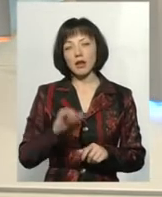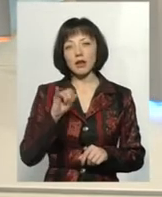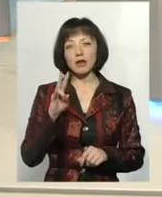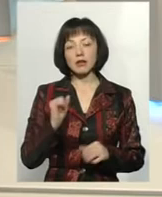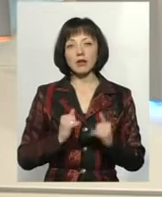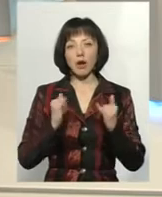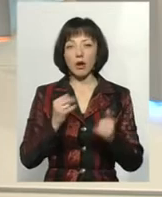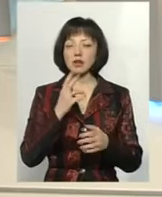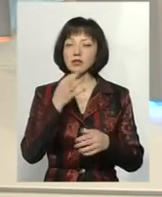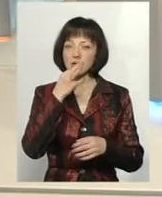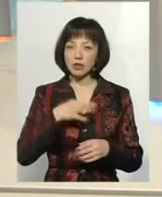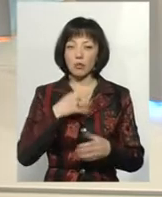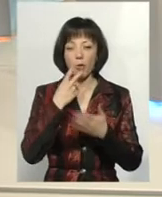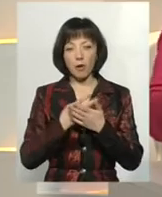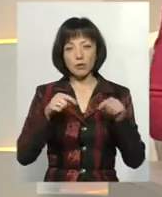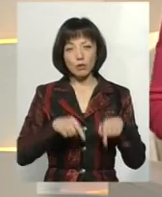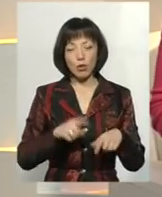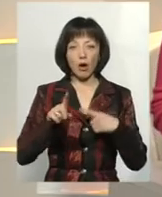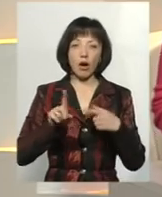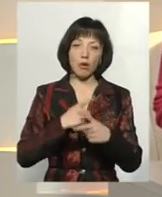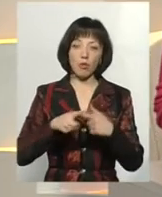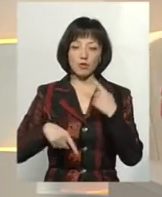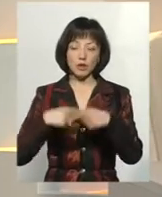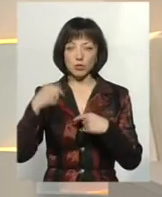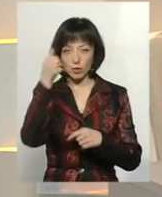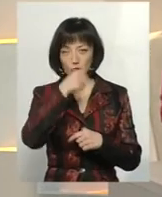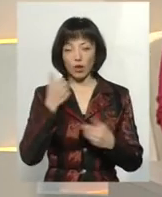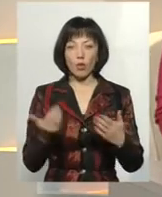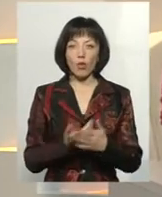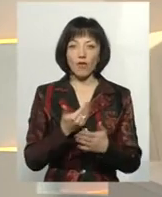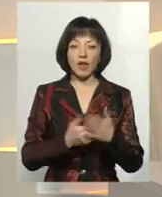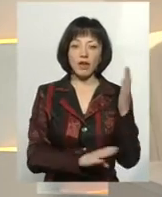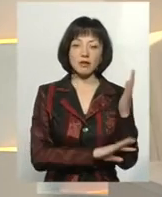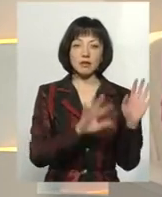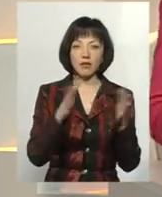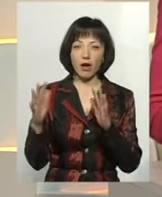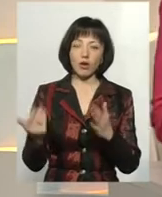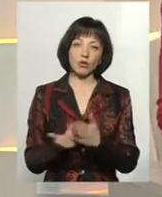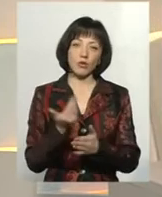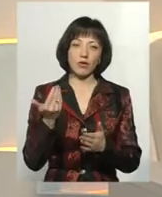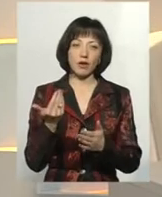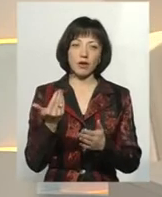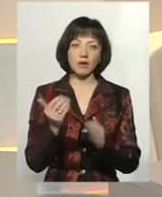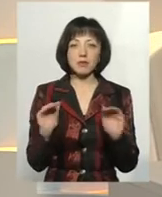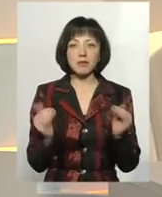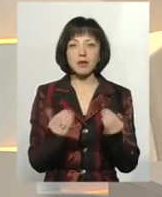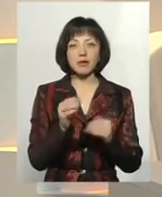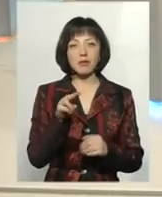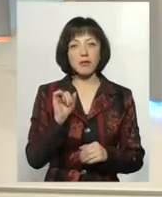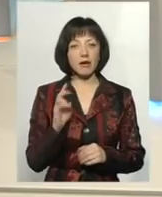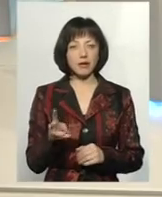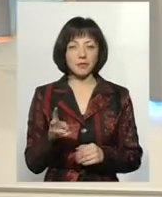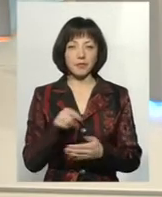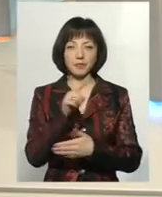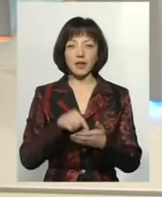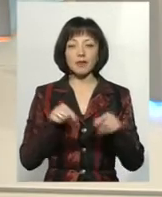взагалі побачимо ми цього року, чи можливо там в наступні роки якийсь новий сквер, новий там міні-парк? Так, дивіться, в